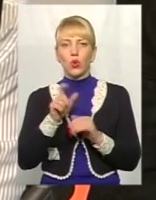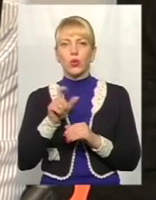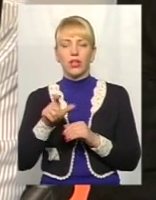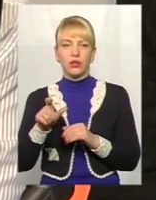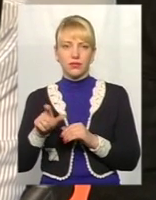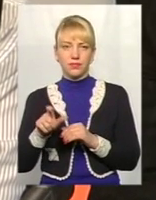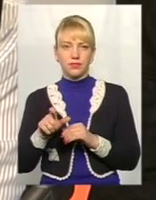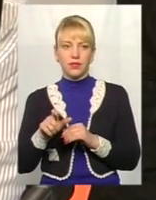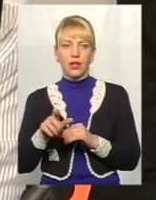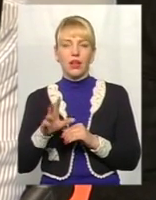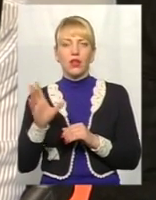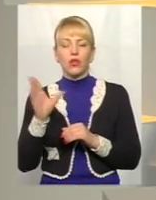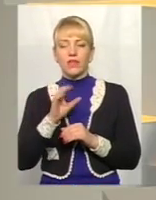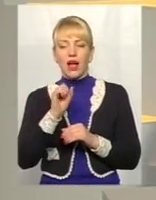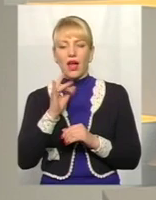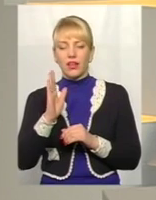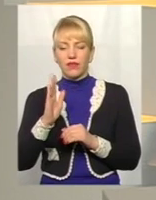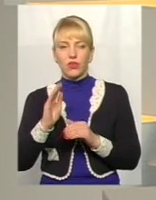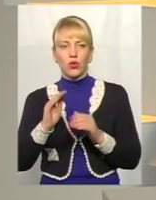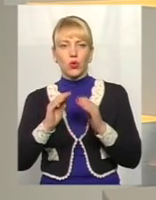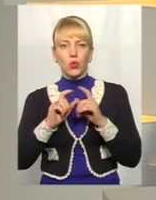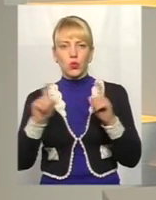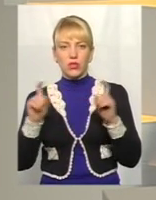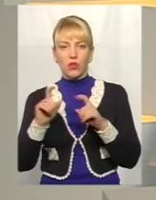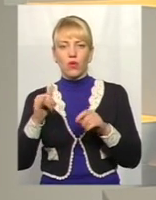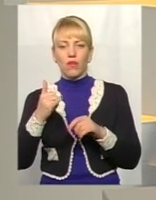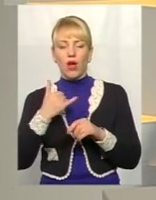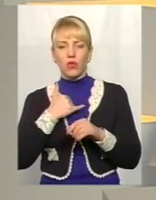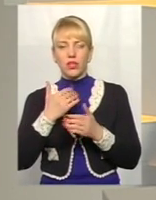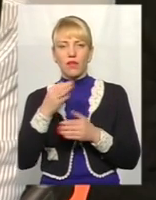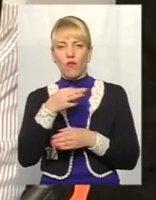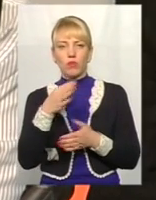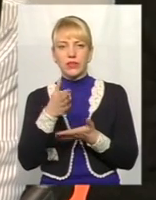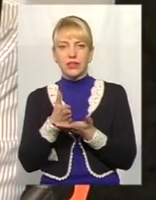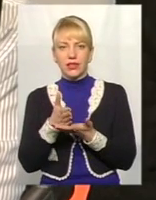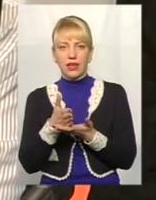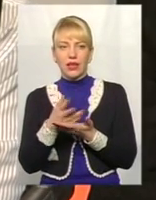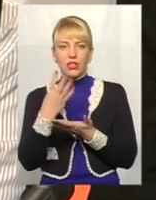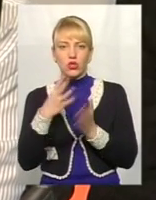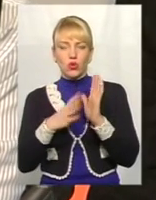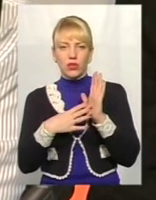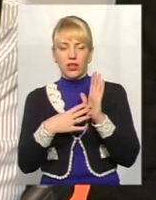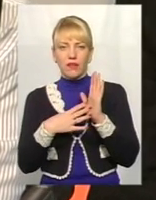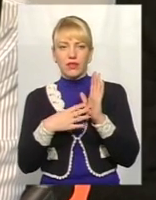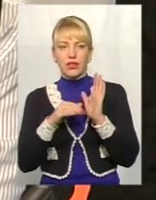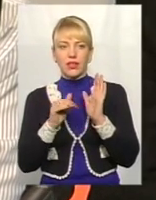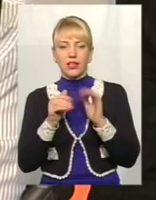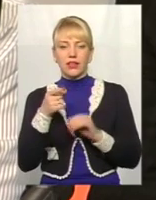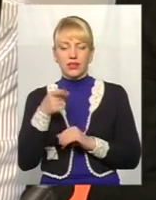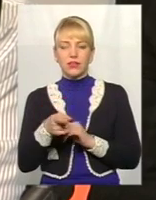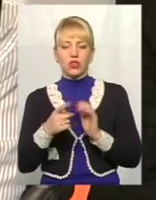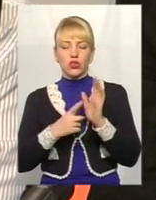людей, до всіх архівних установ, а їх в області є 49,